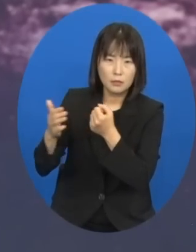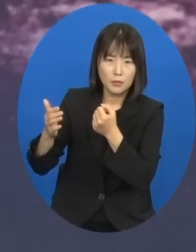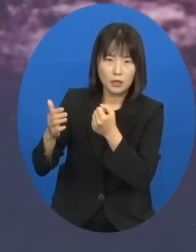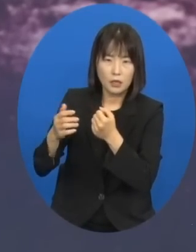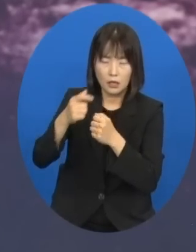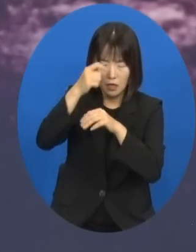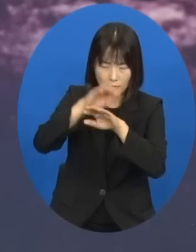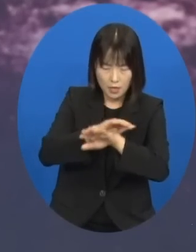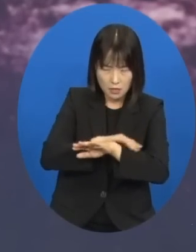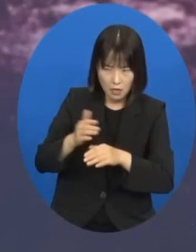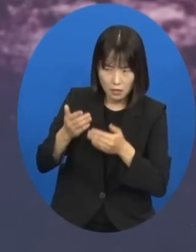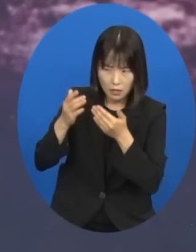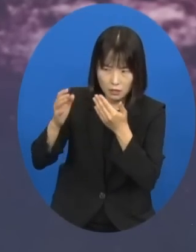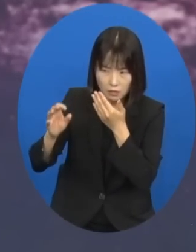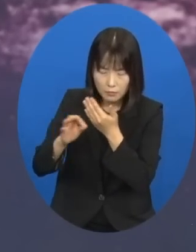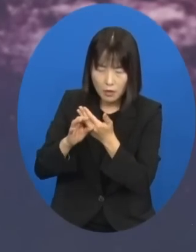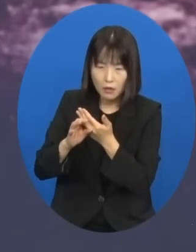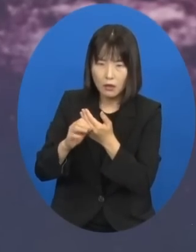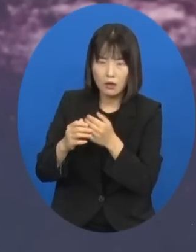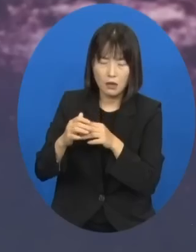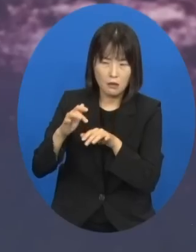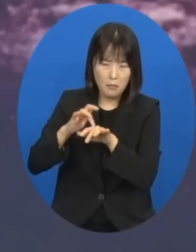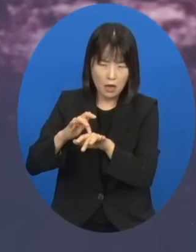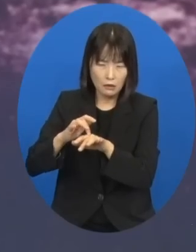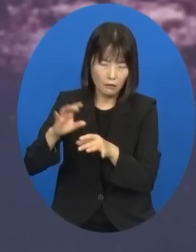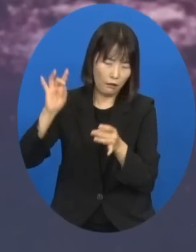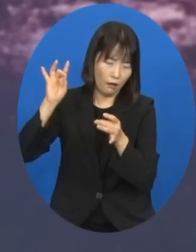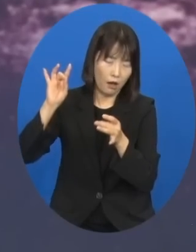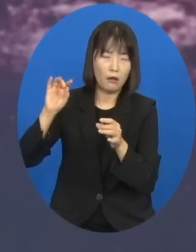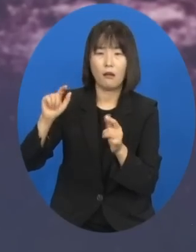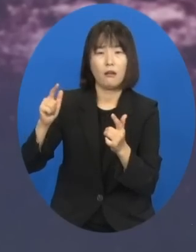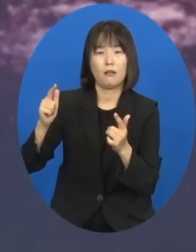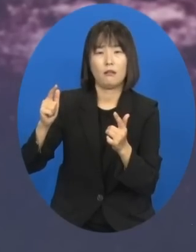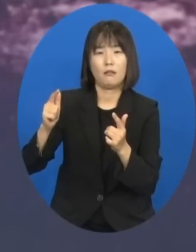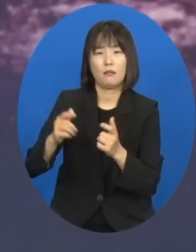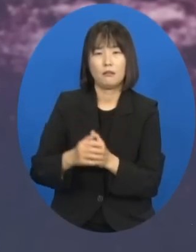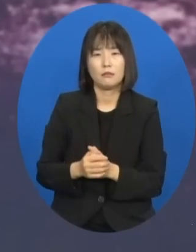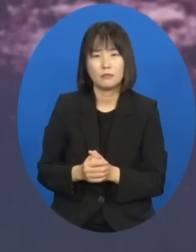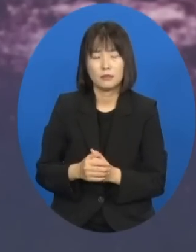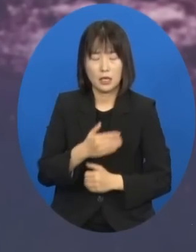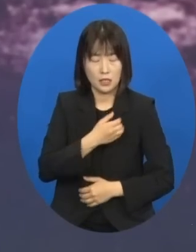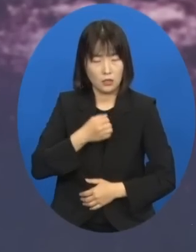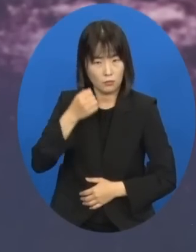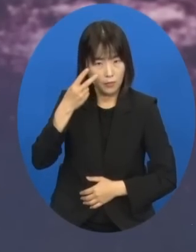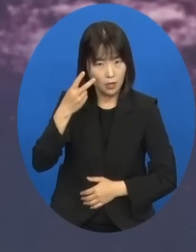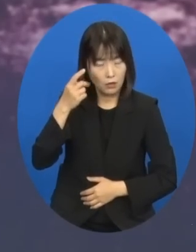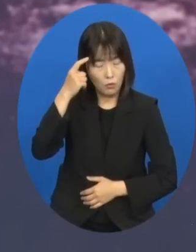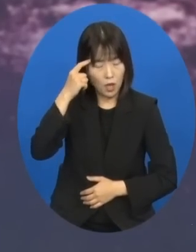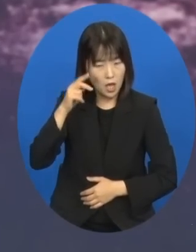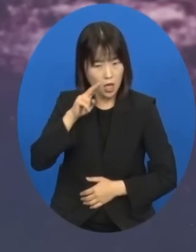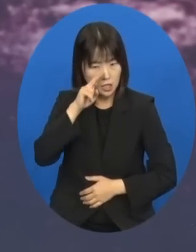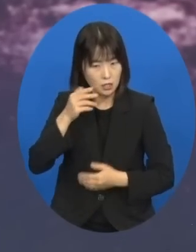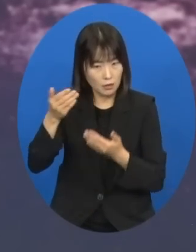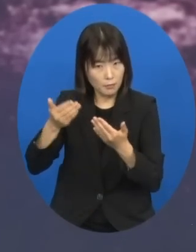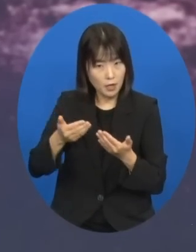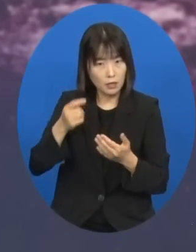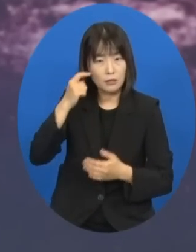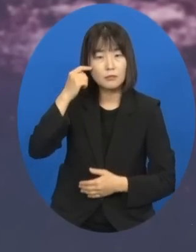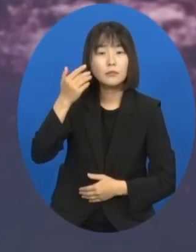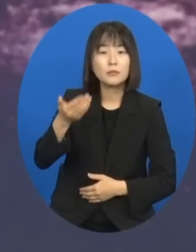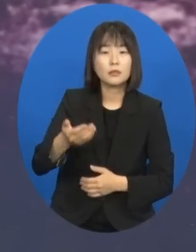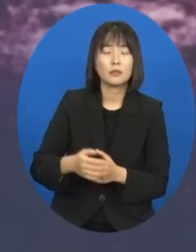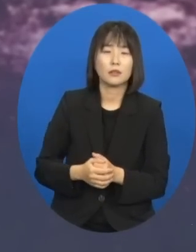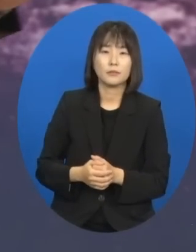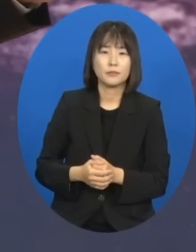어떻게 해서든 떠나게 만들려고 할 겁니다. 사도 바울이 왜 시기 받았다고요? 빌립보서에서 얘기를 하잖아요.